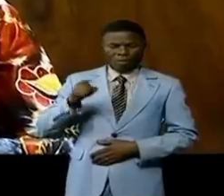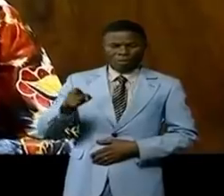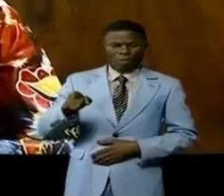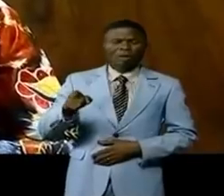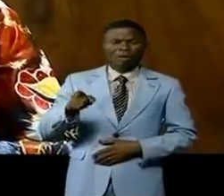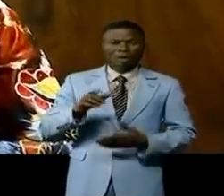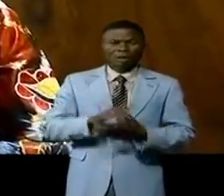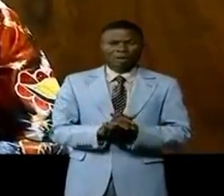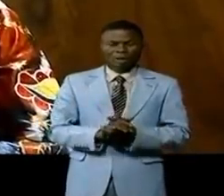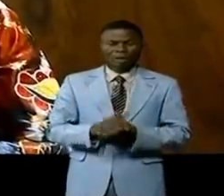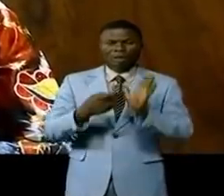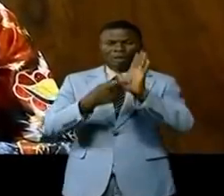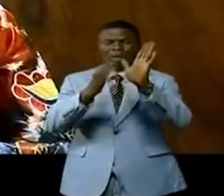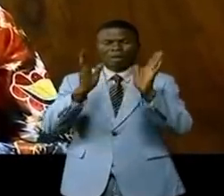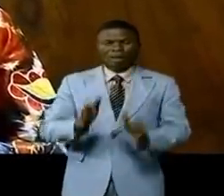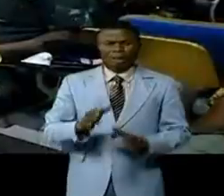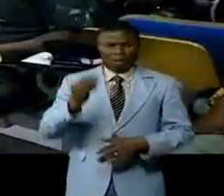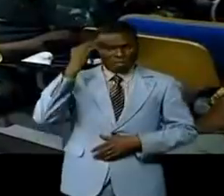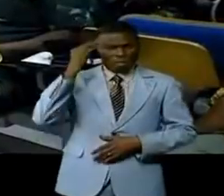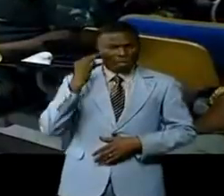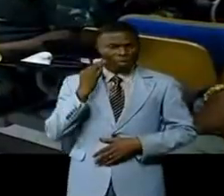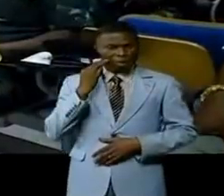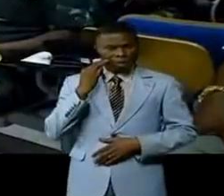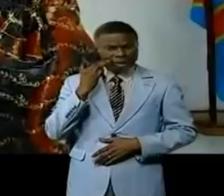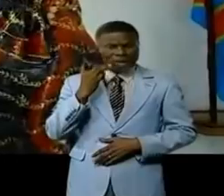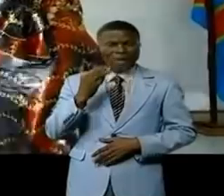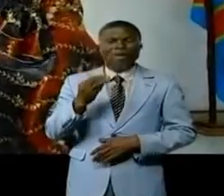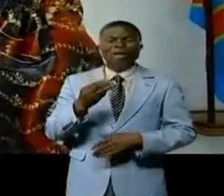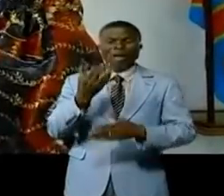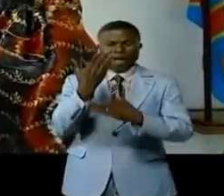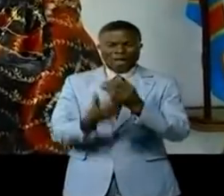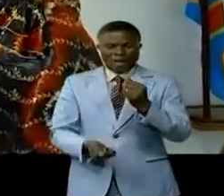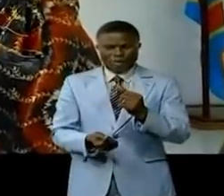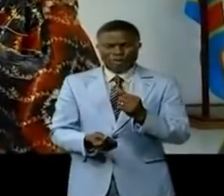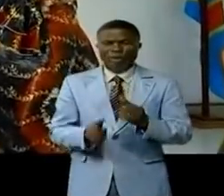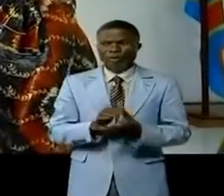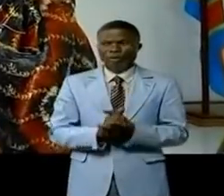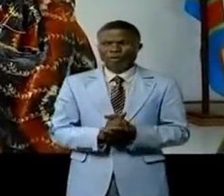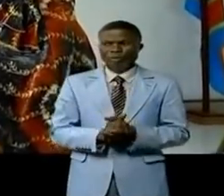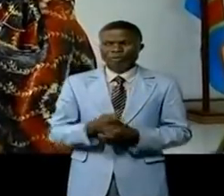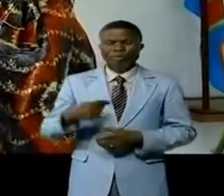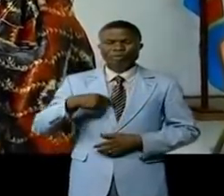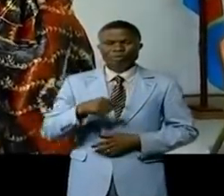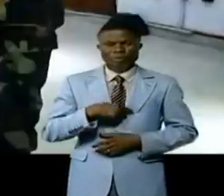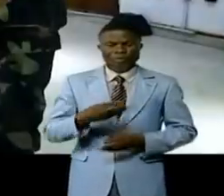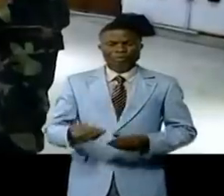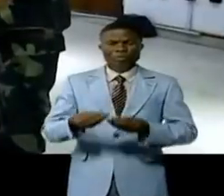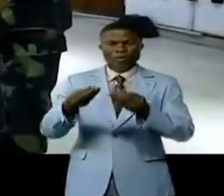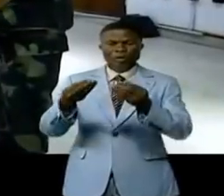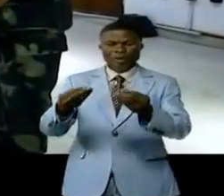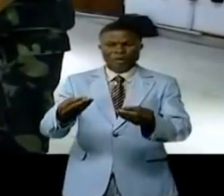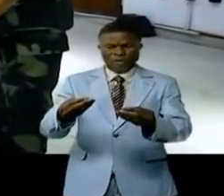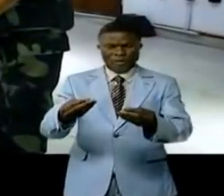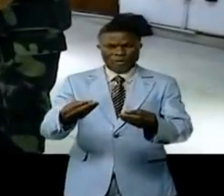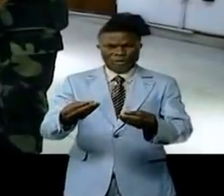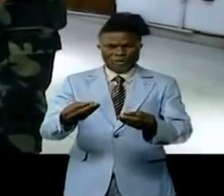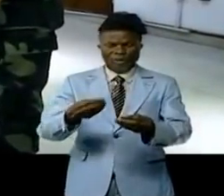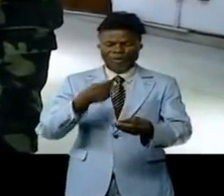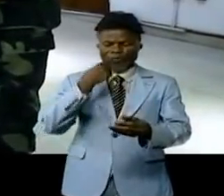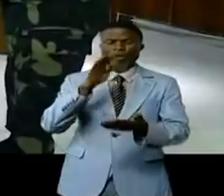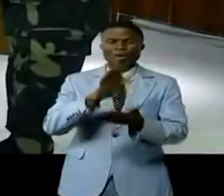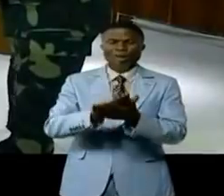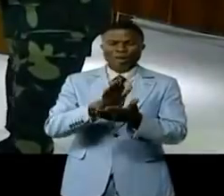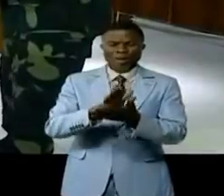Kiloubou-Koutouna, représentant la ministre Gilbert Kabando Mission. Nous allons seulement vous recommander ce que vous... Je vous remets